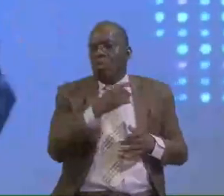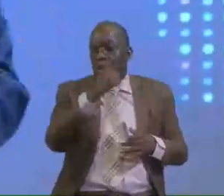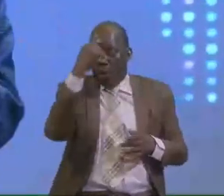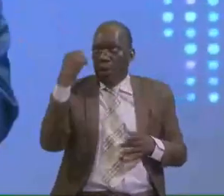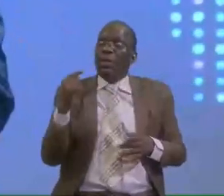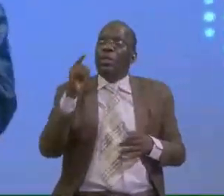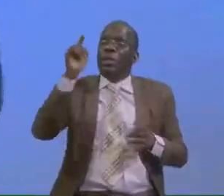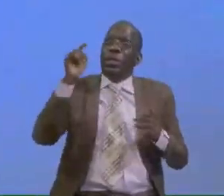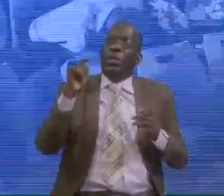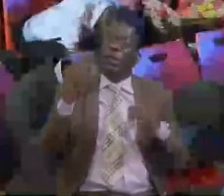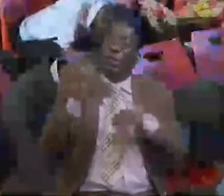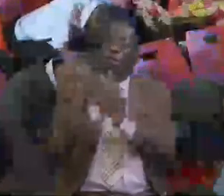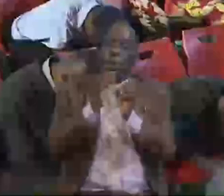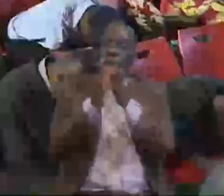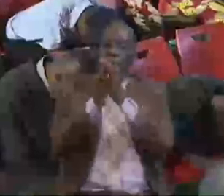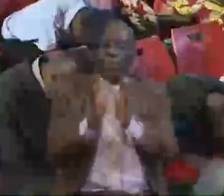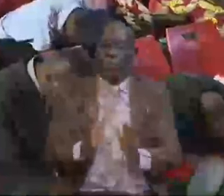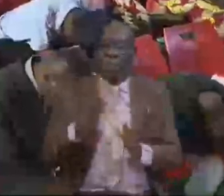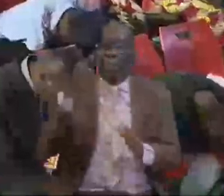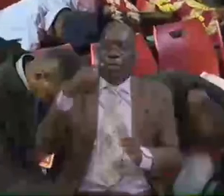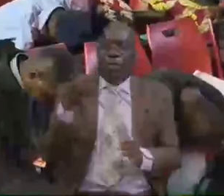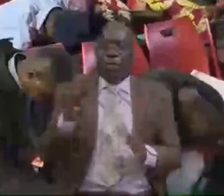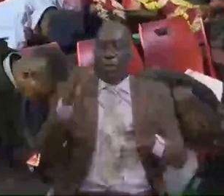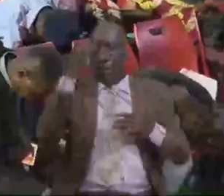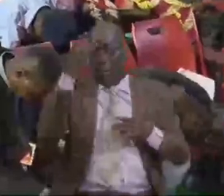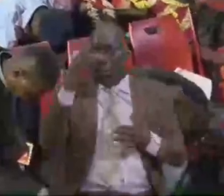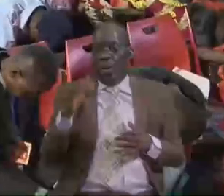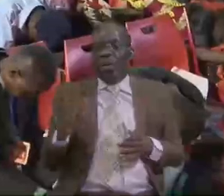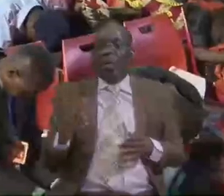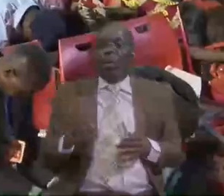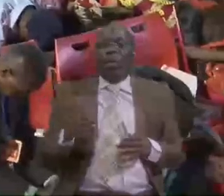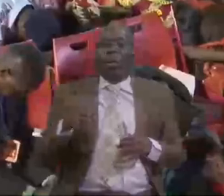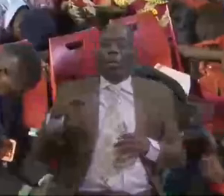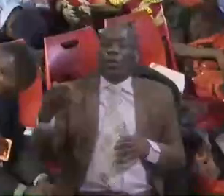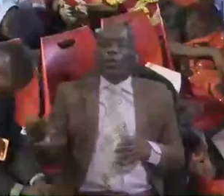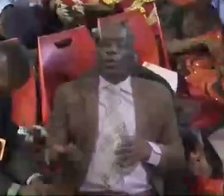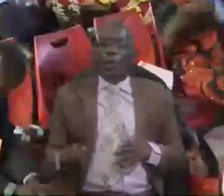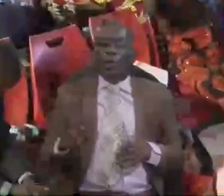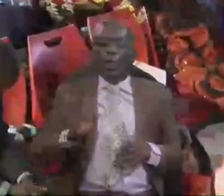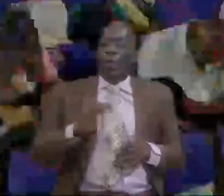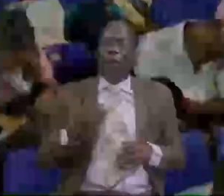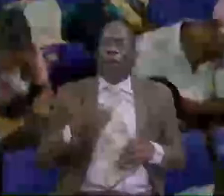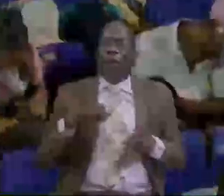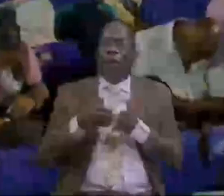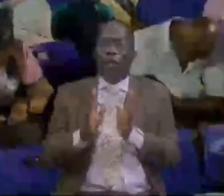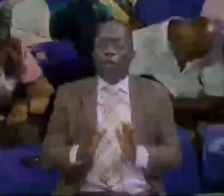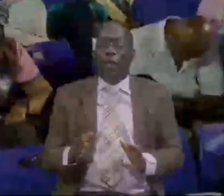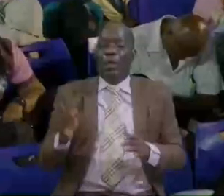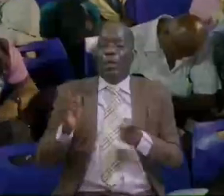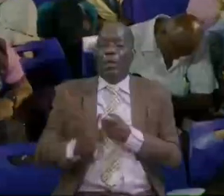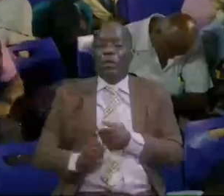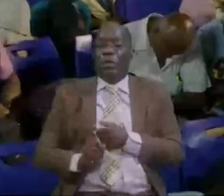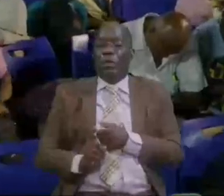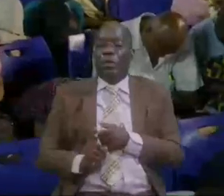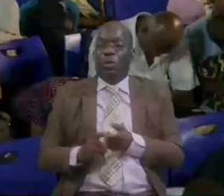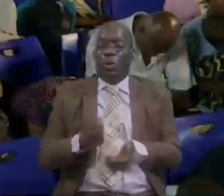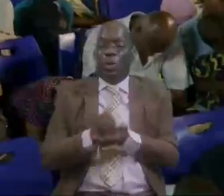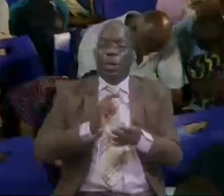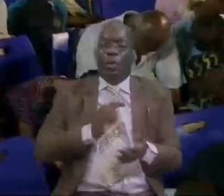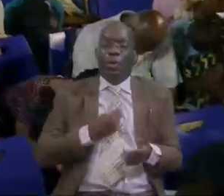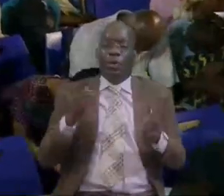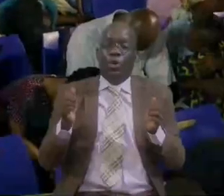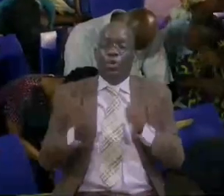malades. Nous allons inviter notre pasteur, modérateur, pour nous aider ce soir par ces sessions de